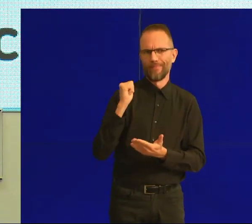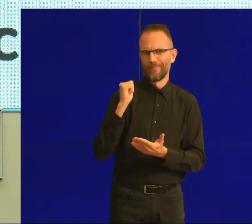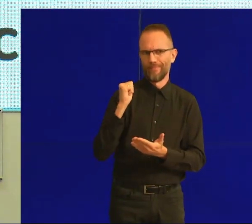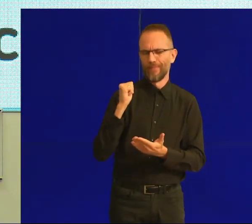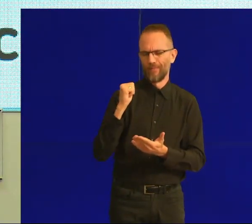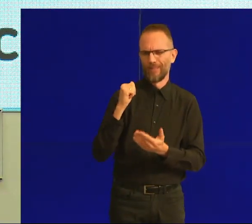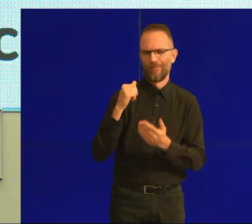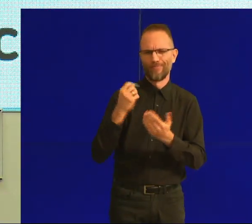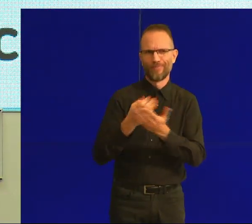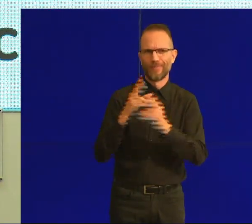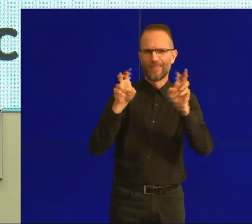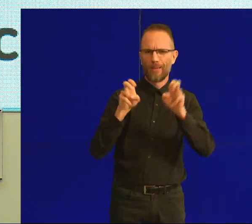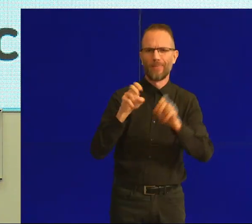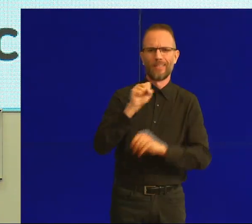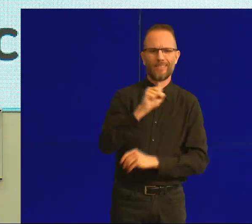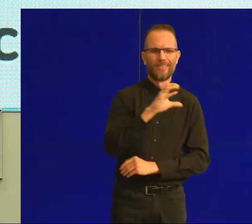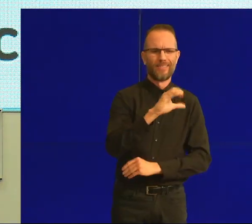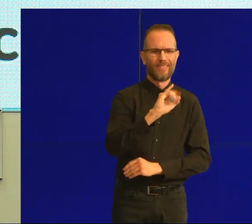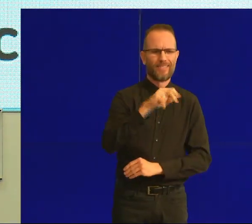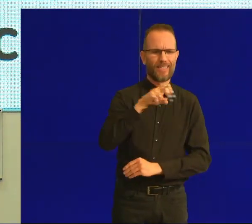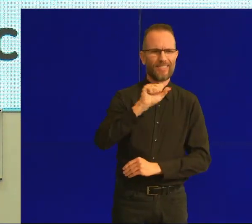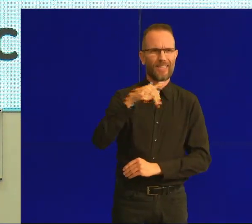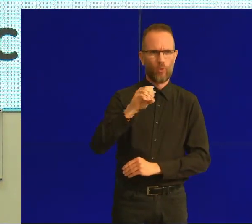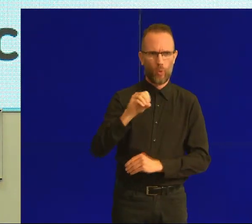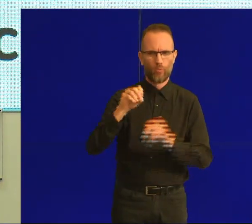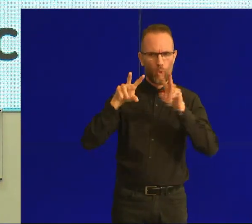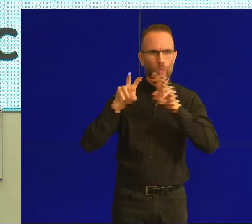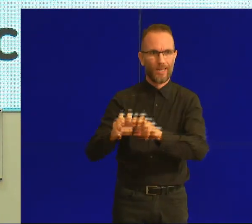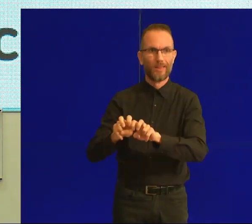auprès de 44 mille personnes